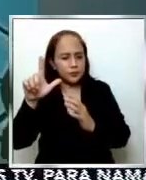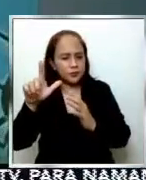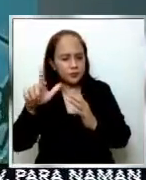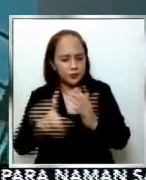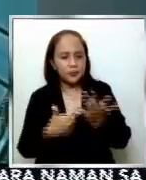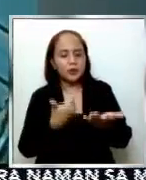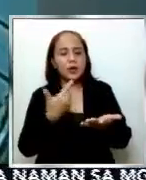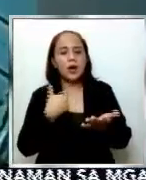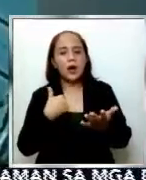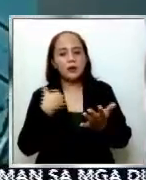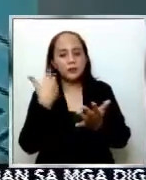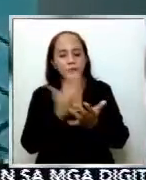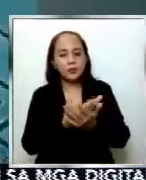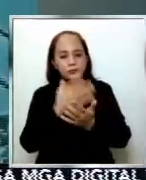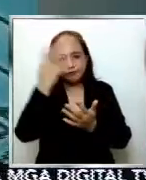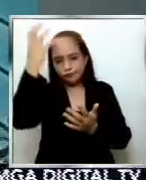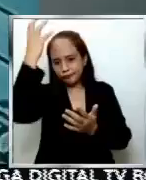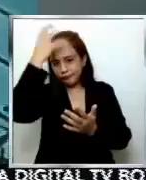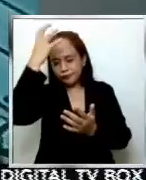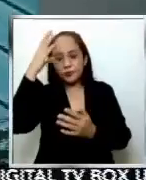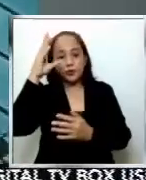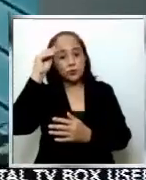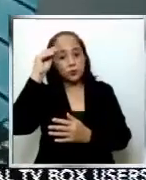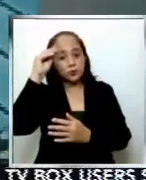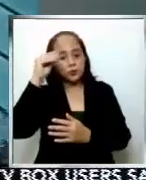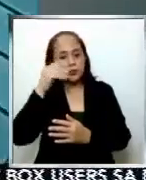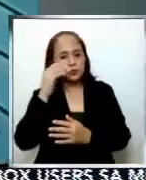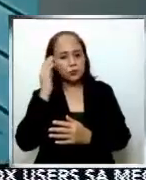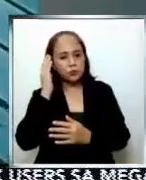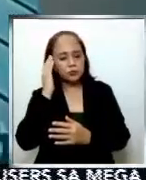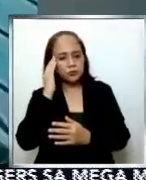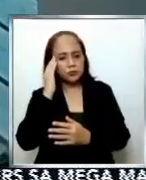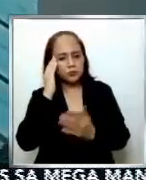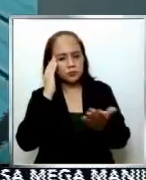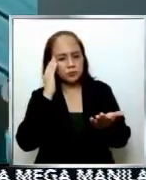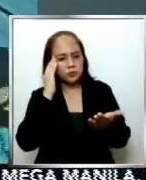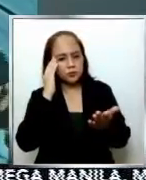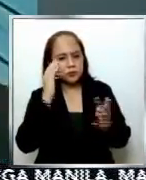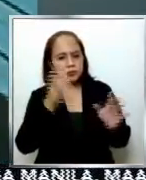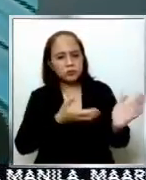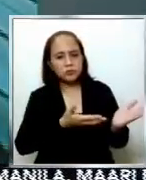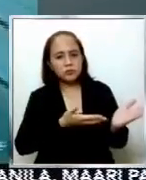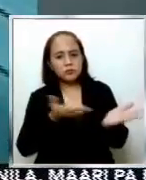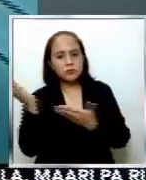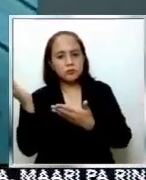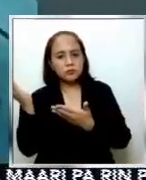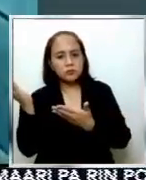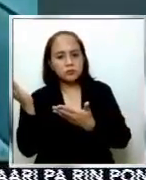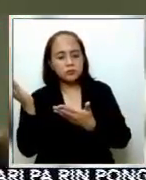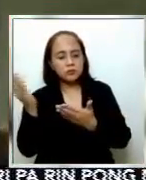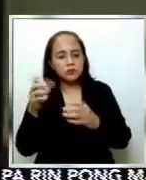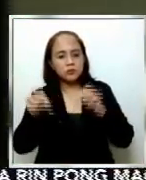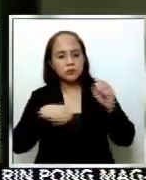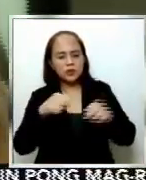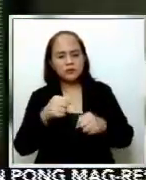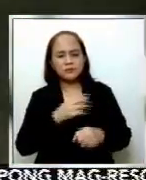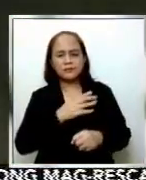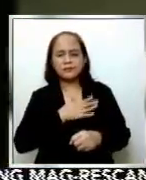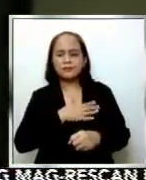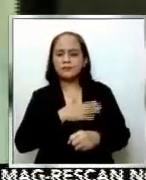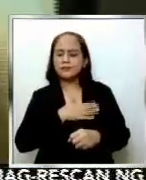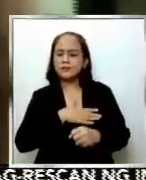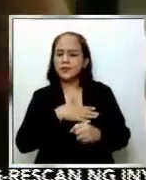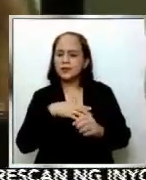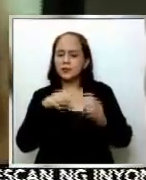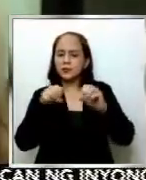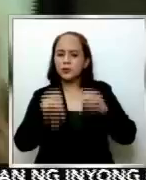na nakasombrerong lalaki, kinalas ang lock, sabay tangay ng bike. Sobrang sakit para kay Rosel na mawala ang bisikleta